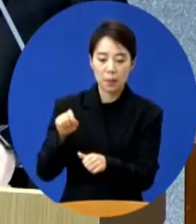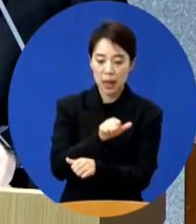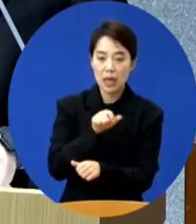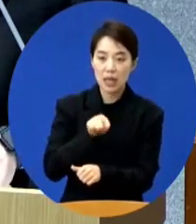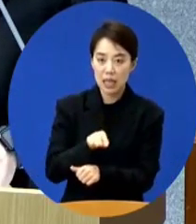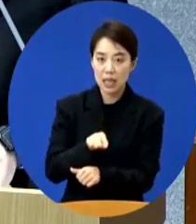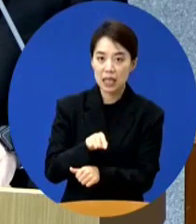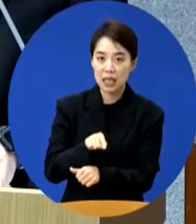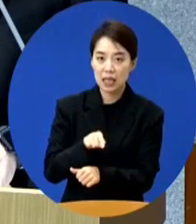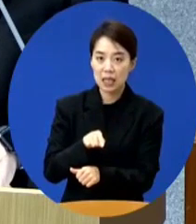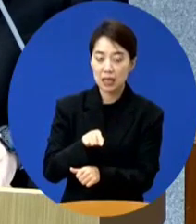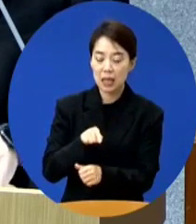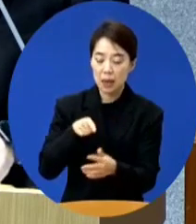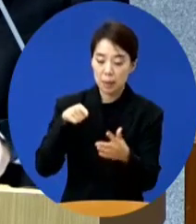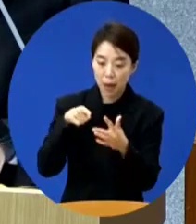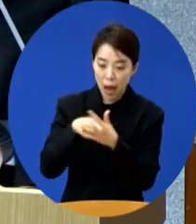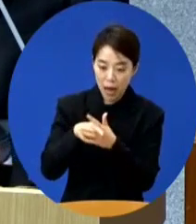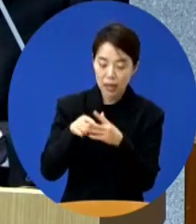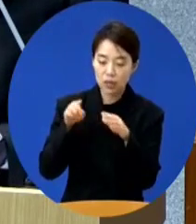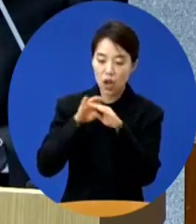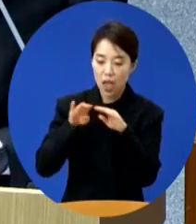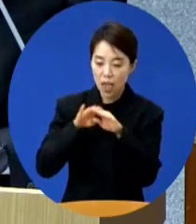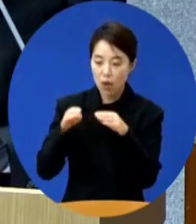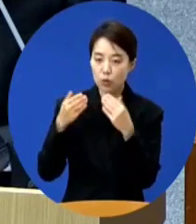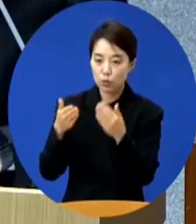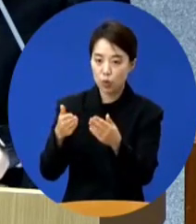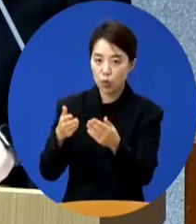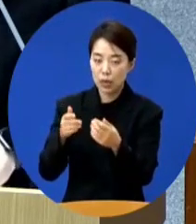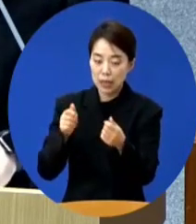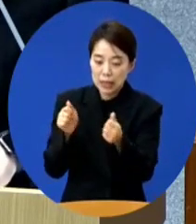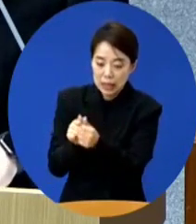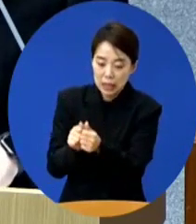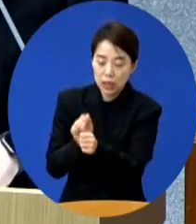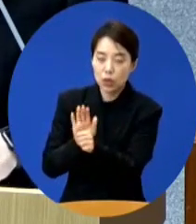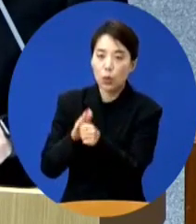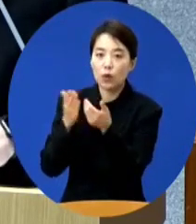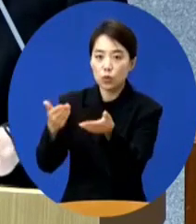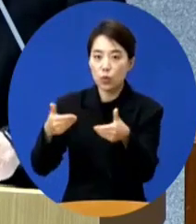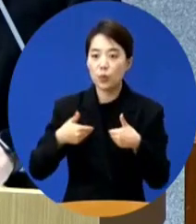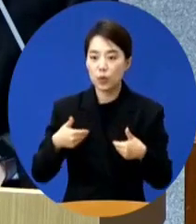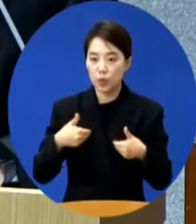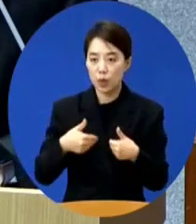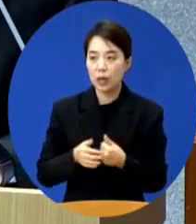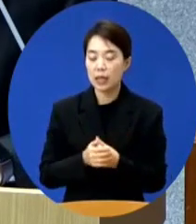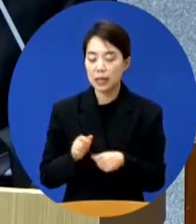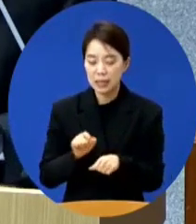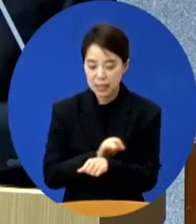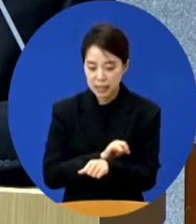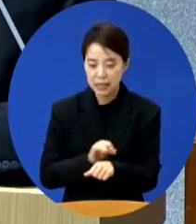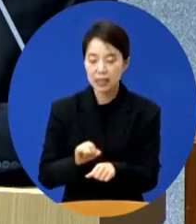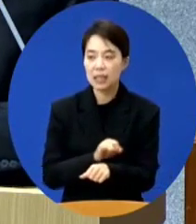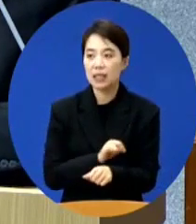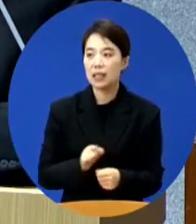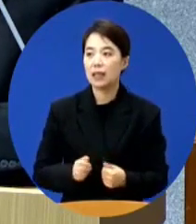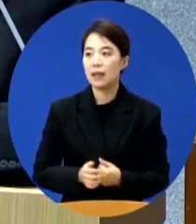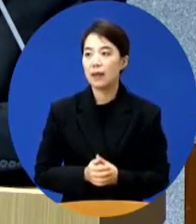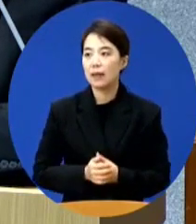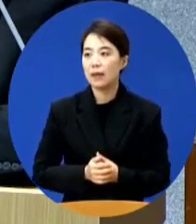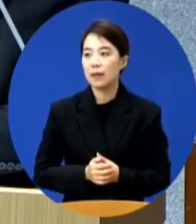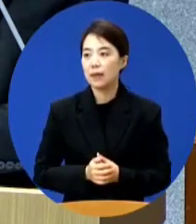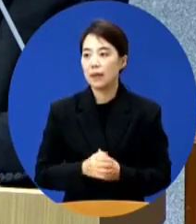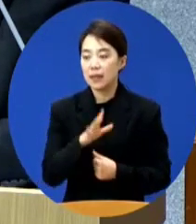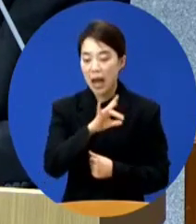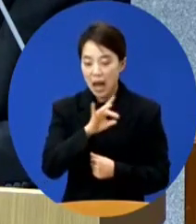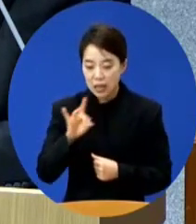내에 이 아주 좀 현장 밀착형으로 좀 대응을 하자. 특히 이